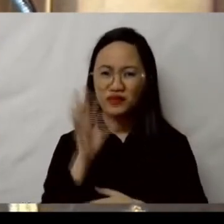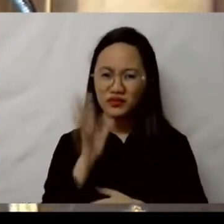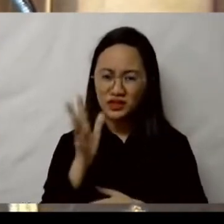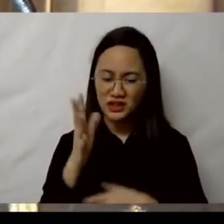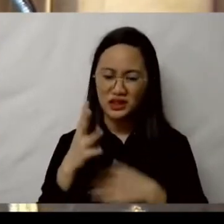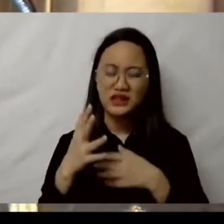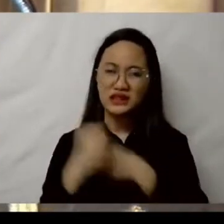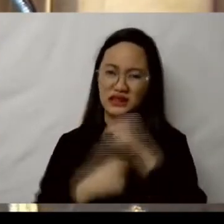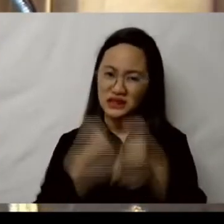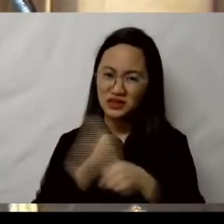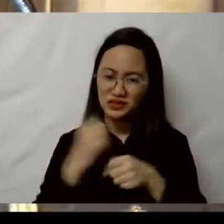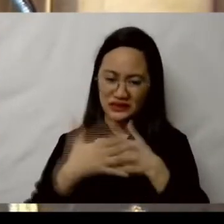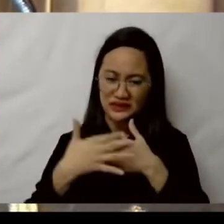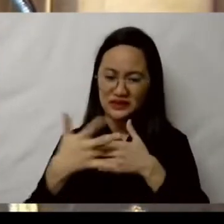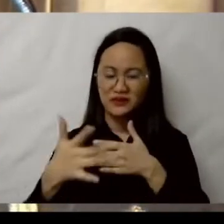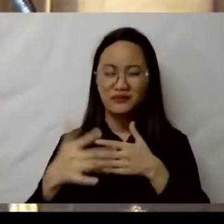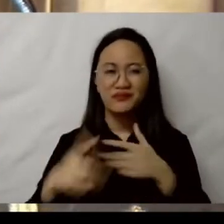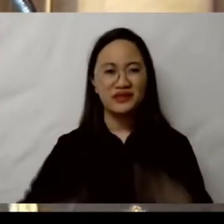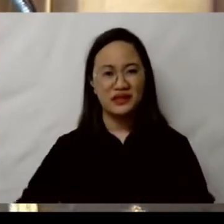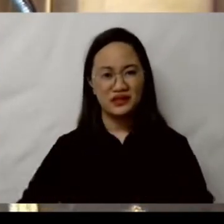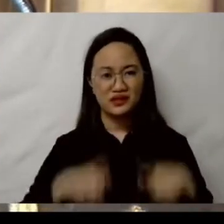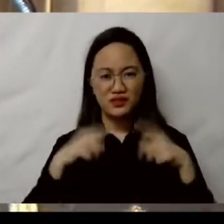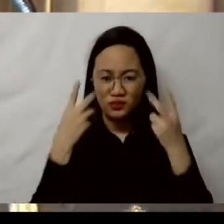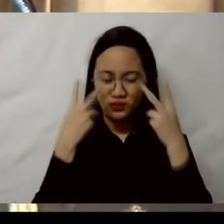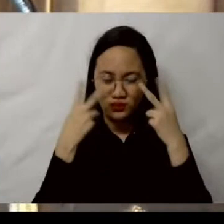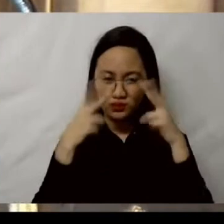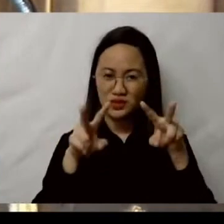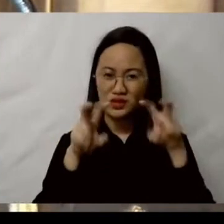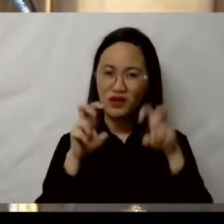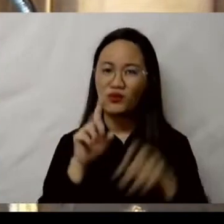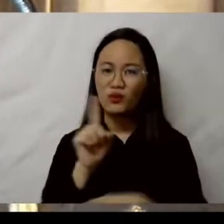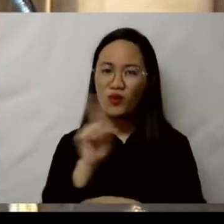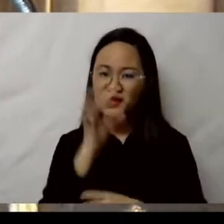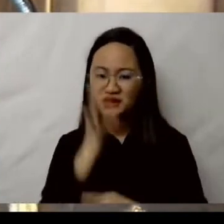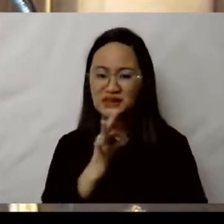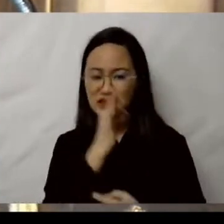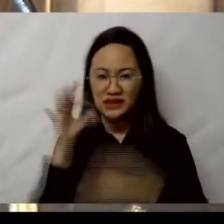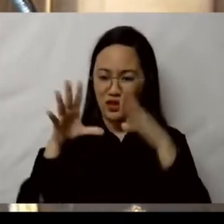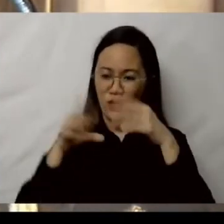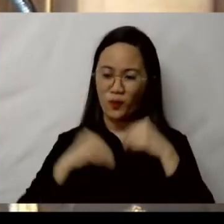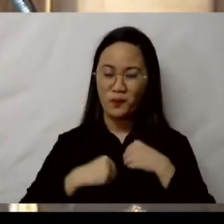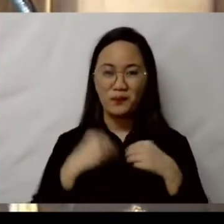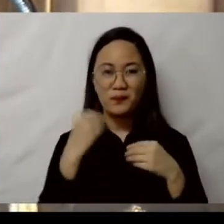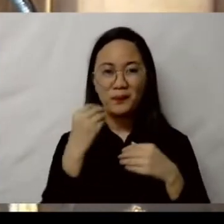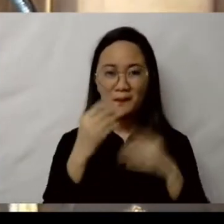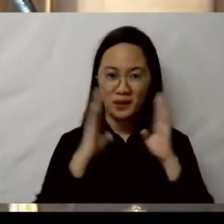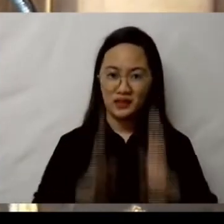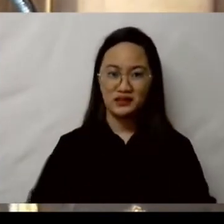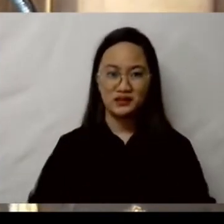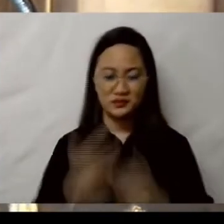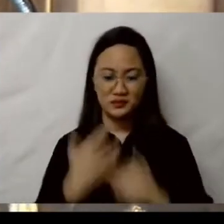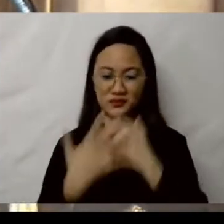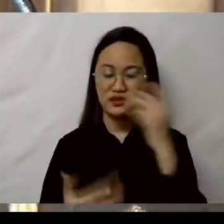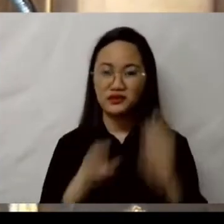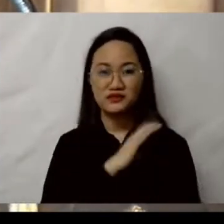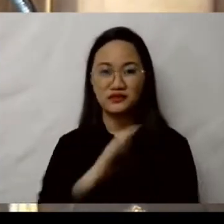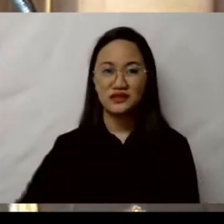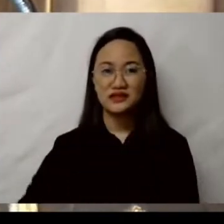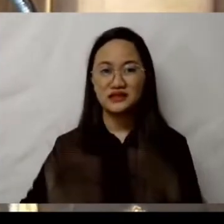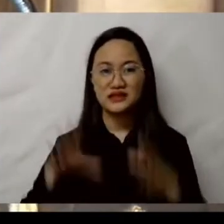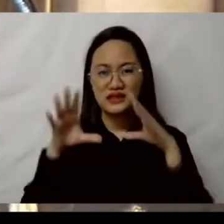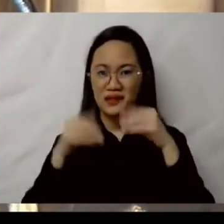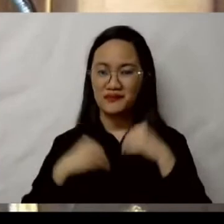yung pagkain tinatanggap ko sa banal na misa ay katawan at dugo ng Panginoon. Kaya totoo yung sinabi niya, mabubuhay magpakailanman ang sino